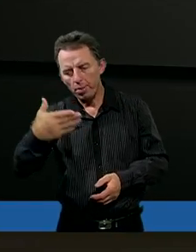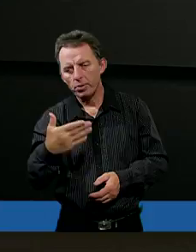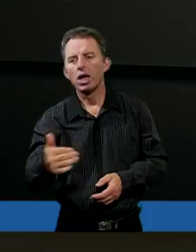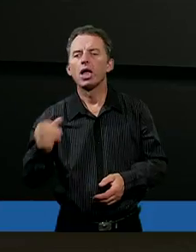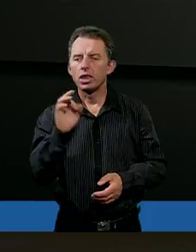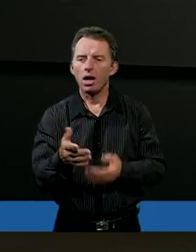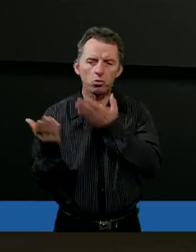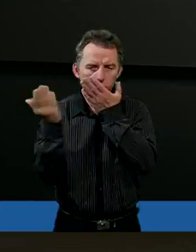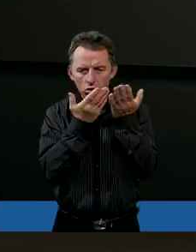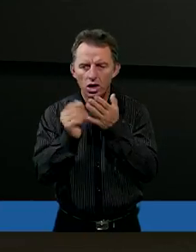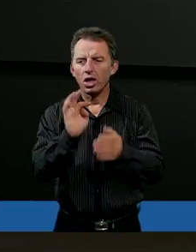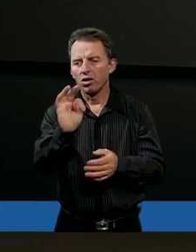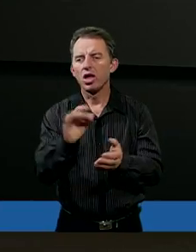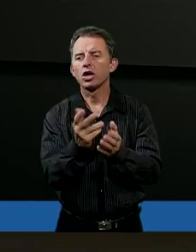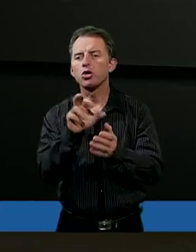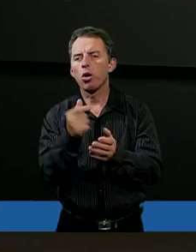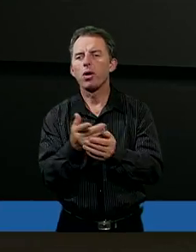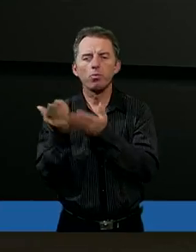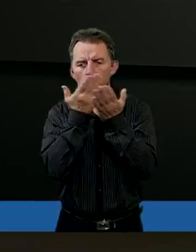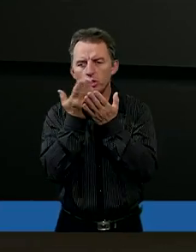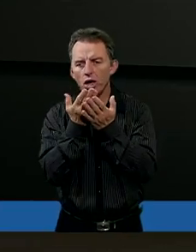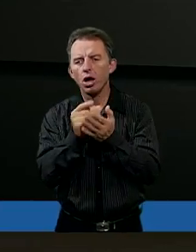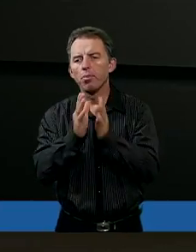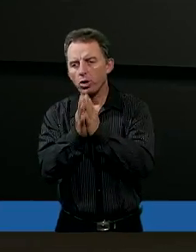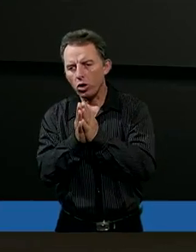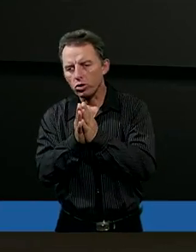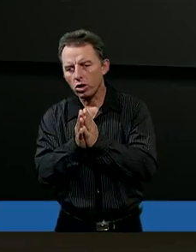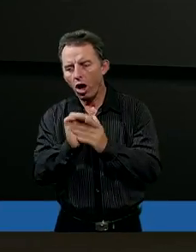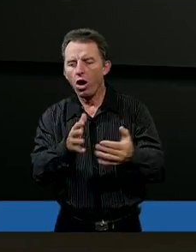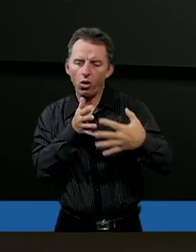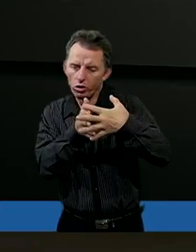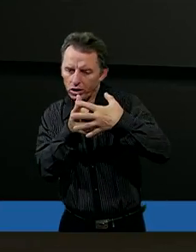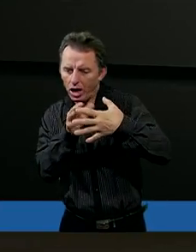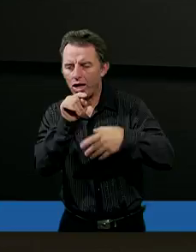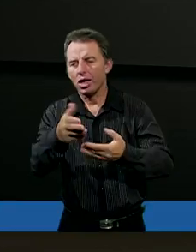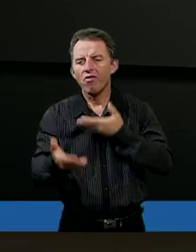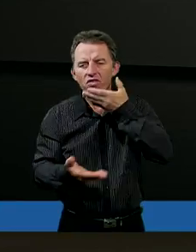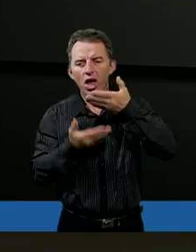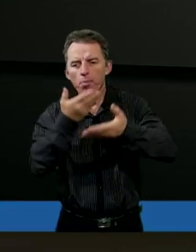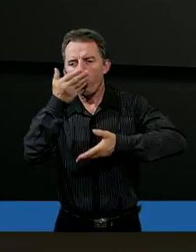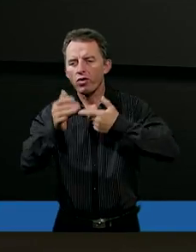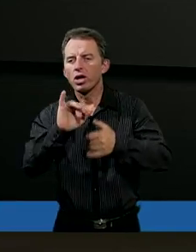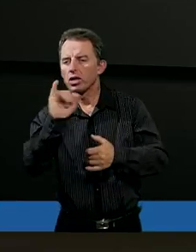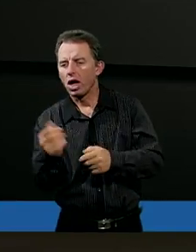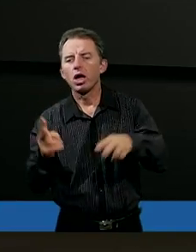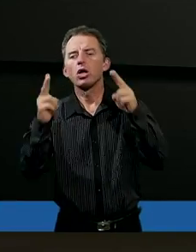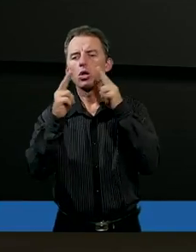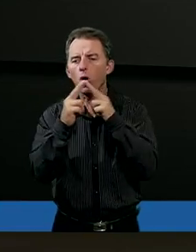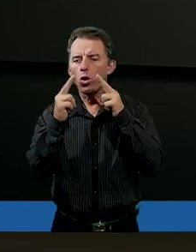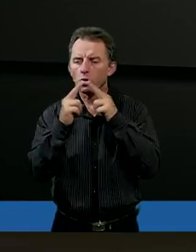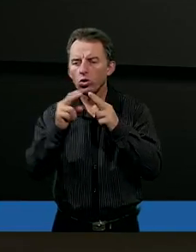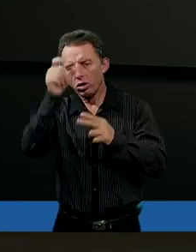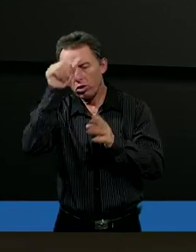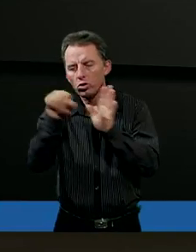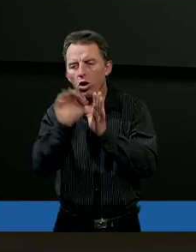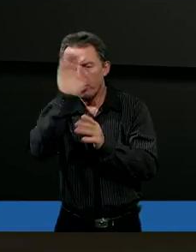przeczytać dwie wypowiedzi Hioba i prosić was o ocenę tych wypowiedzi jako stosunku tego człowieka